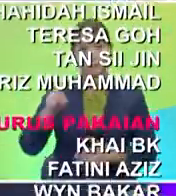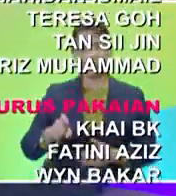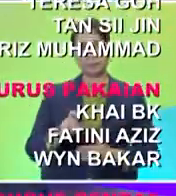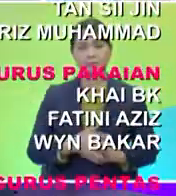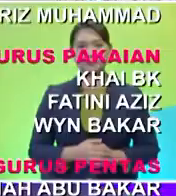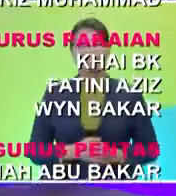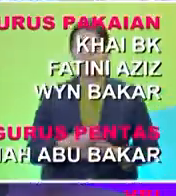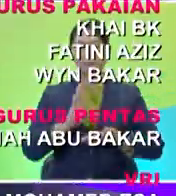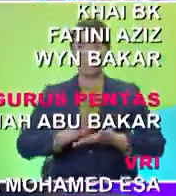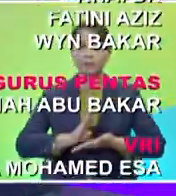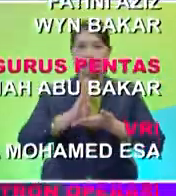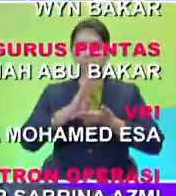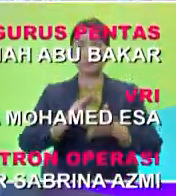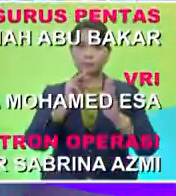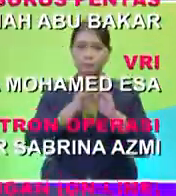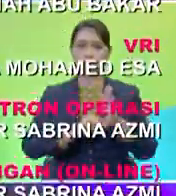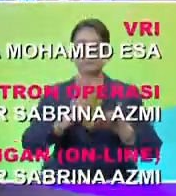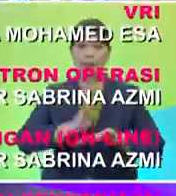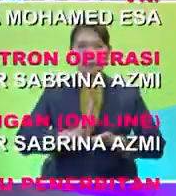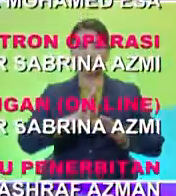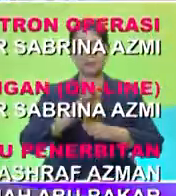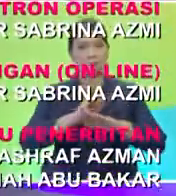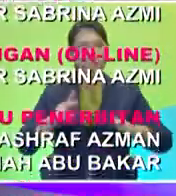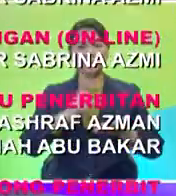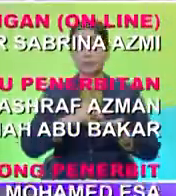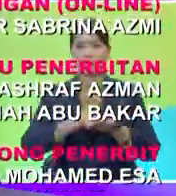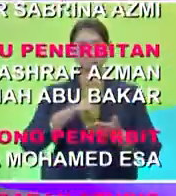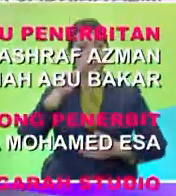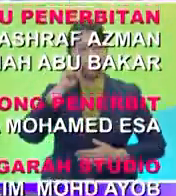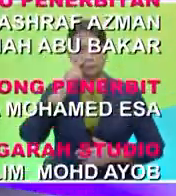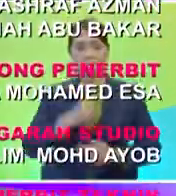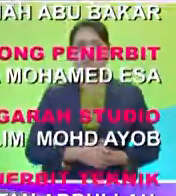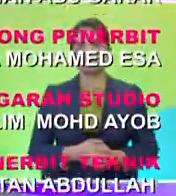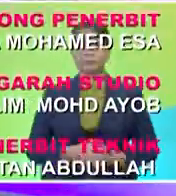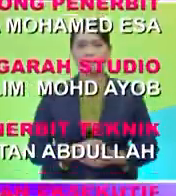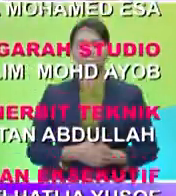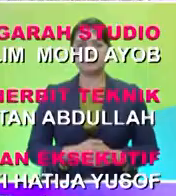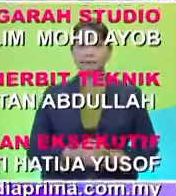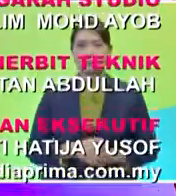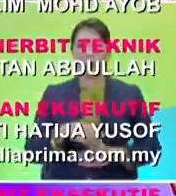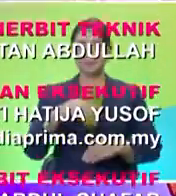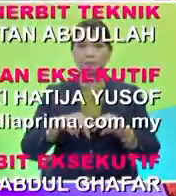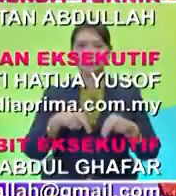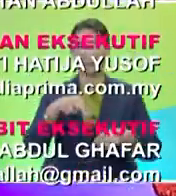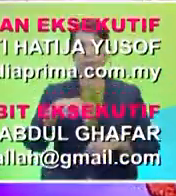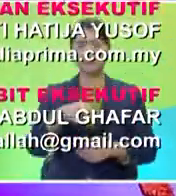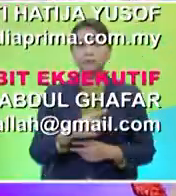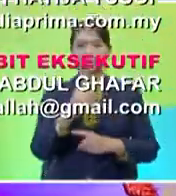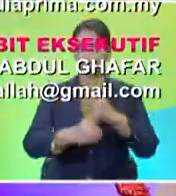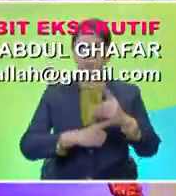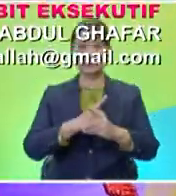batu batu tampala jemu jeda hidup dikauku